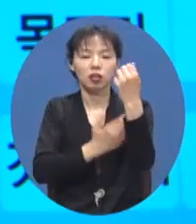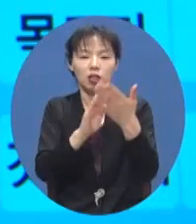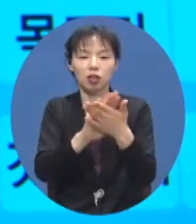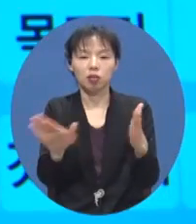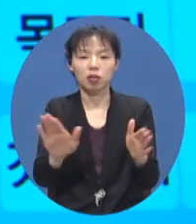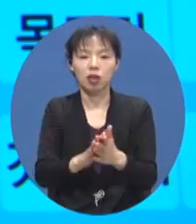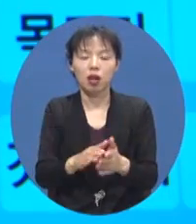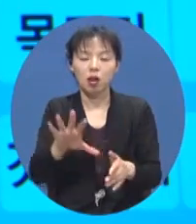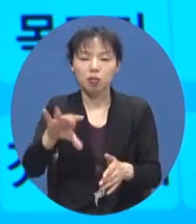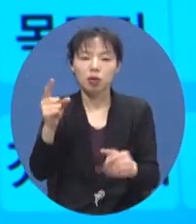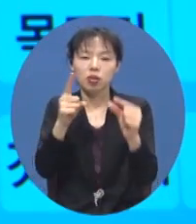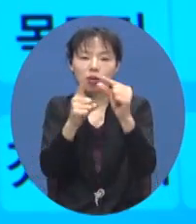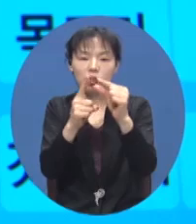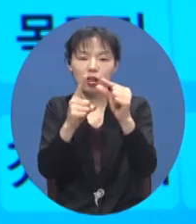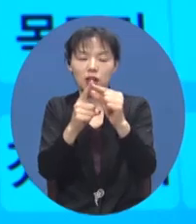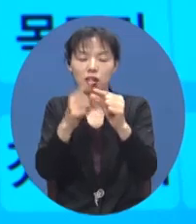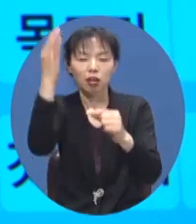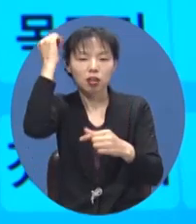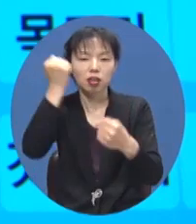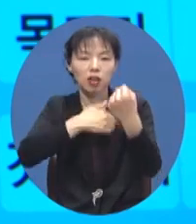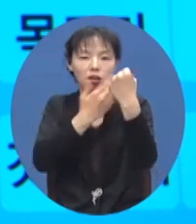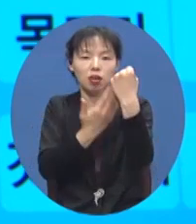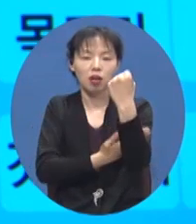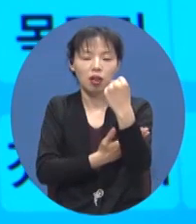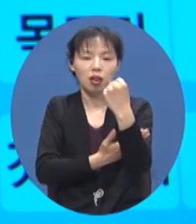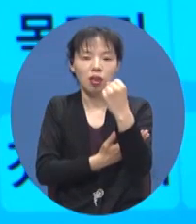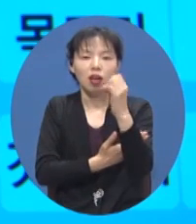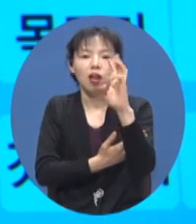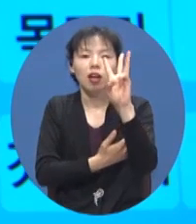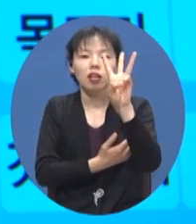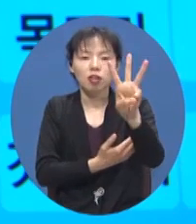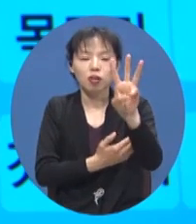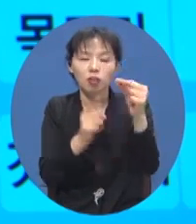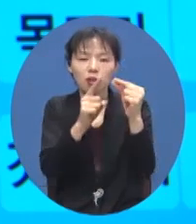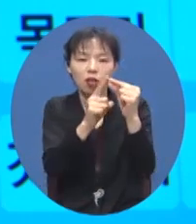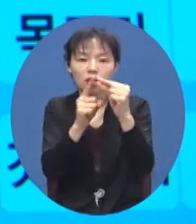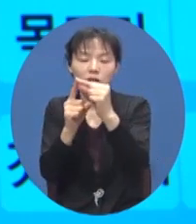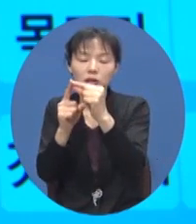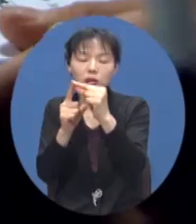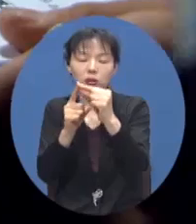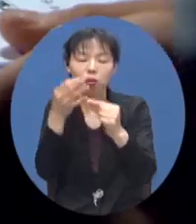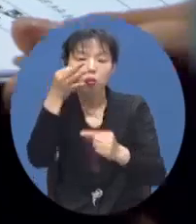먼저 단어 기억력, 모두 30개의 단어를 보여준 후